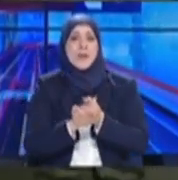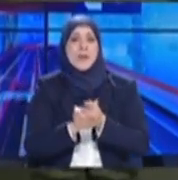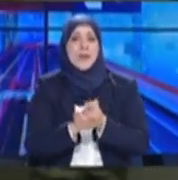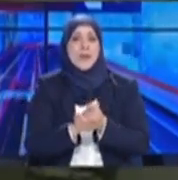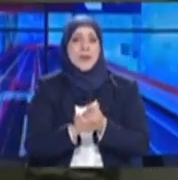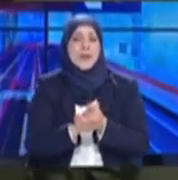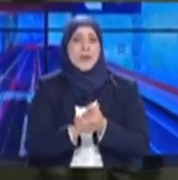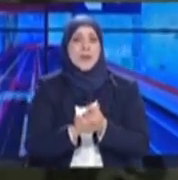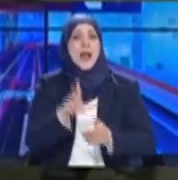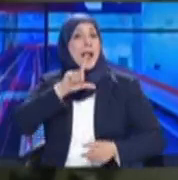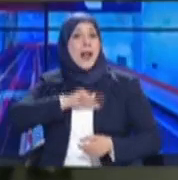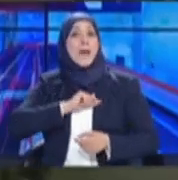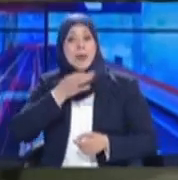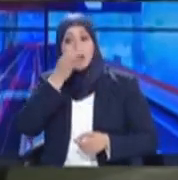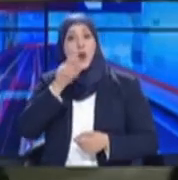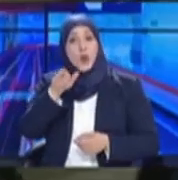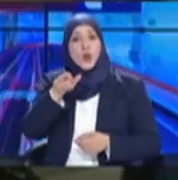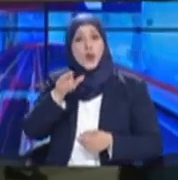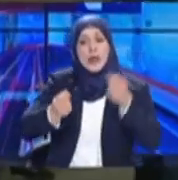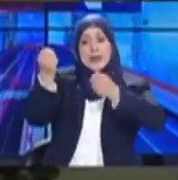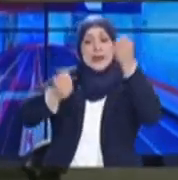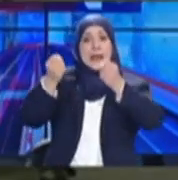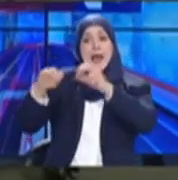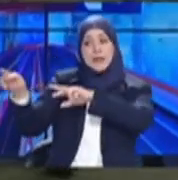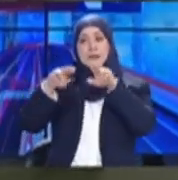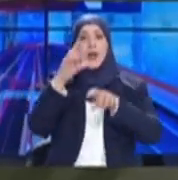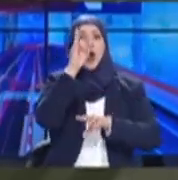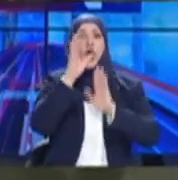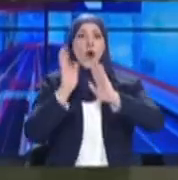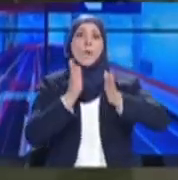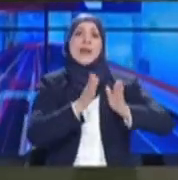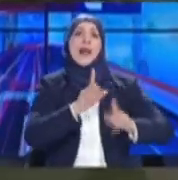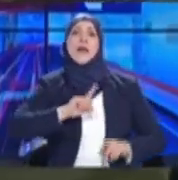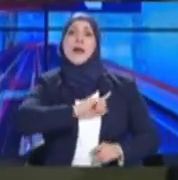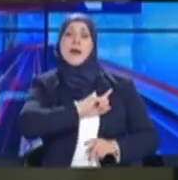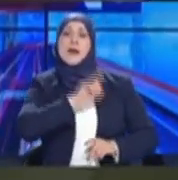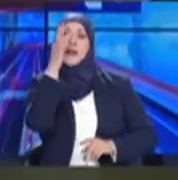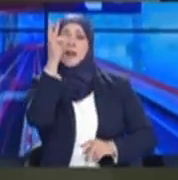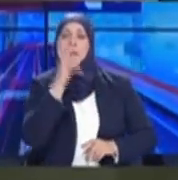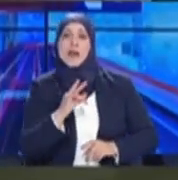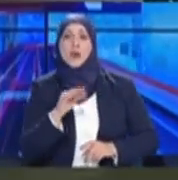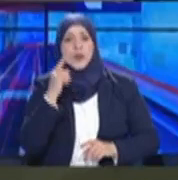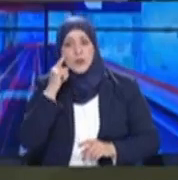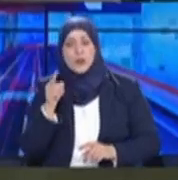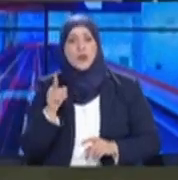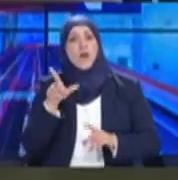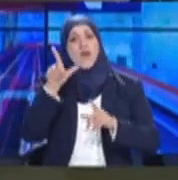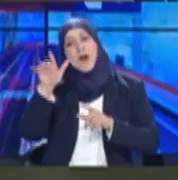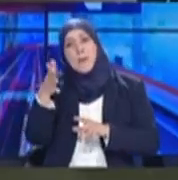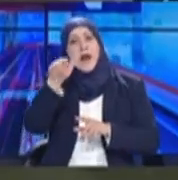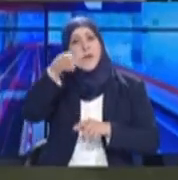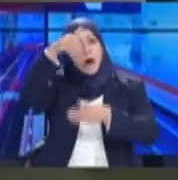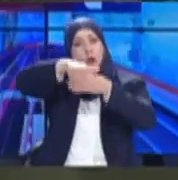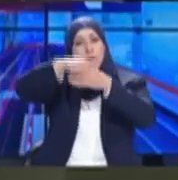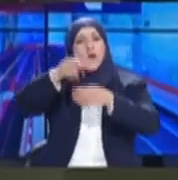الامنيه يقول انه سيرى عائده من المستشفى الجهه والتطوير كما ذكرت الهام ساحه